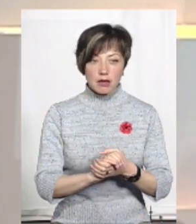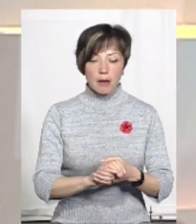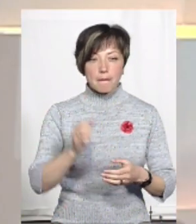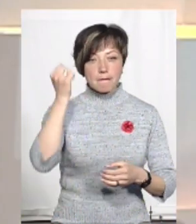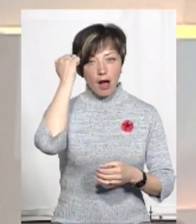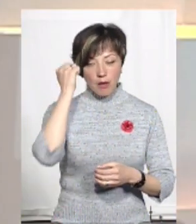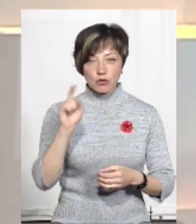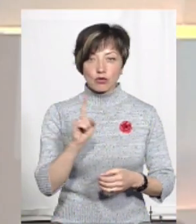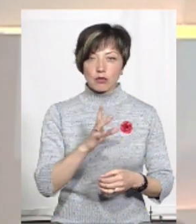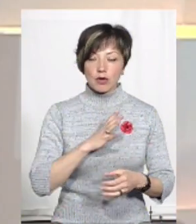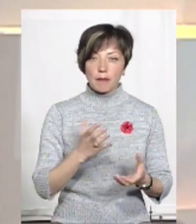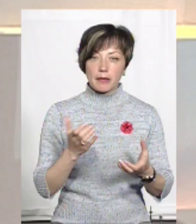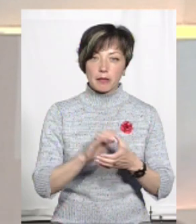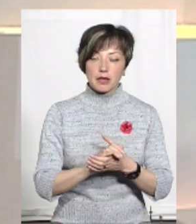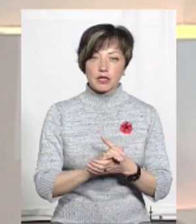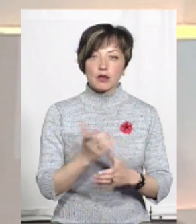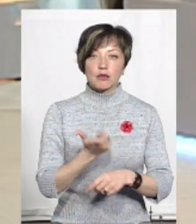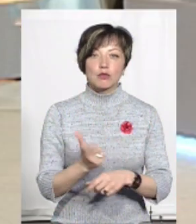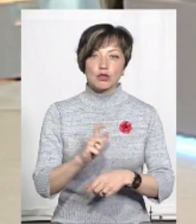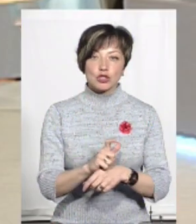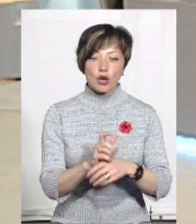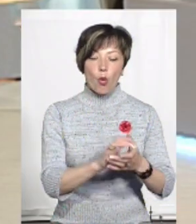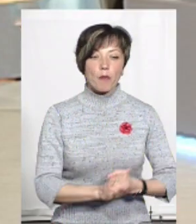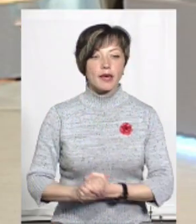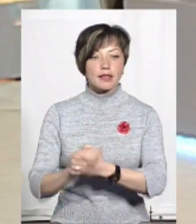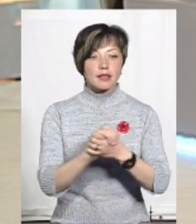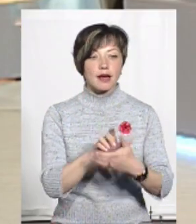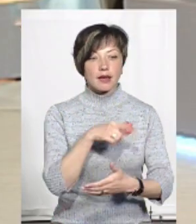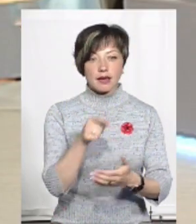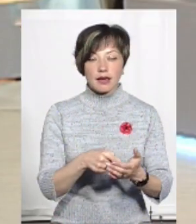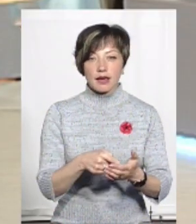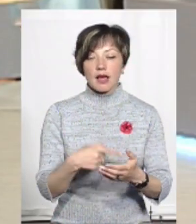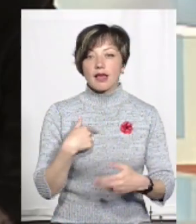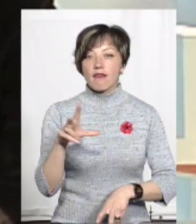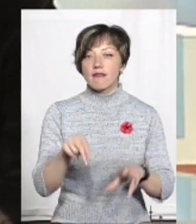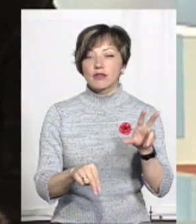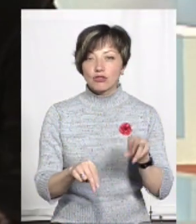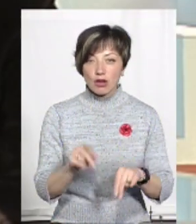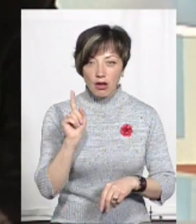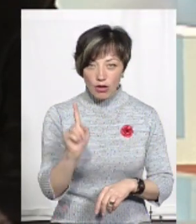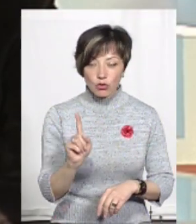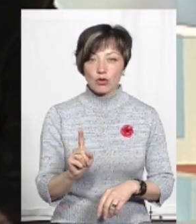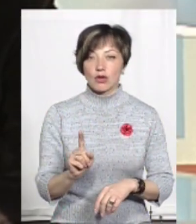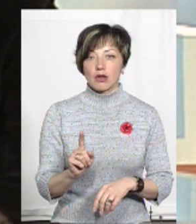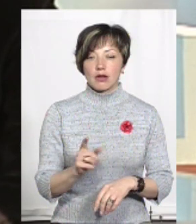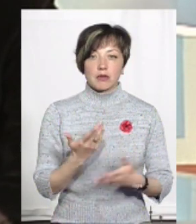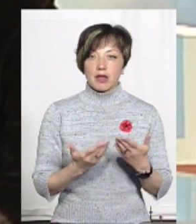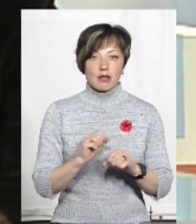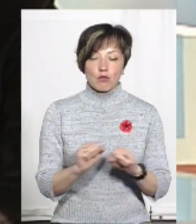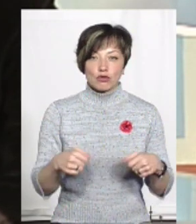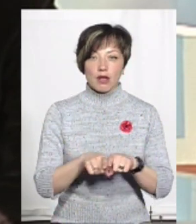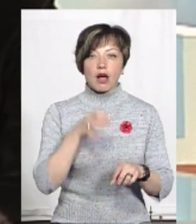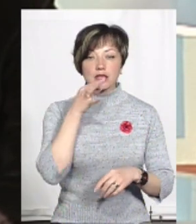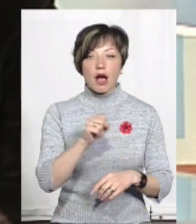пам'яті про те, що було, і примирення ще більше об'єднає? Я навіть вважаю, що є, ну, хоча не можна, мабуть,